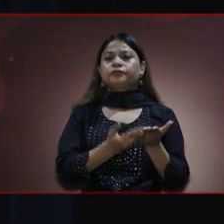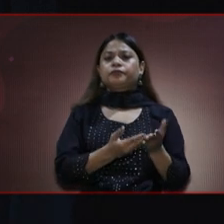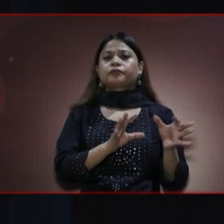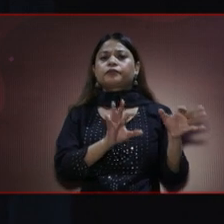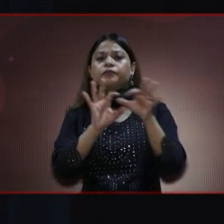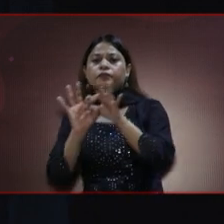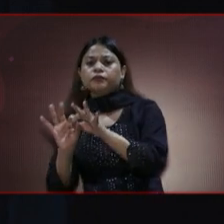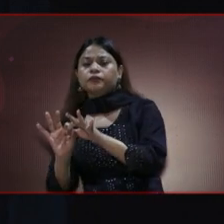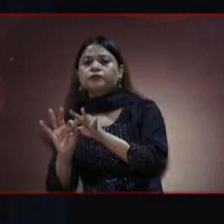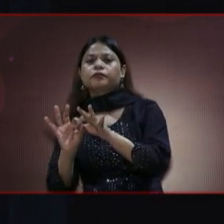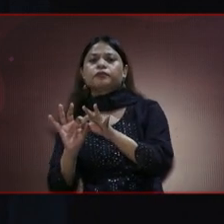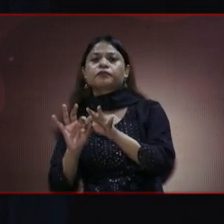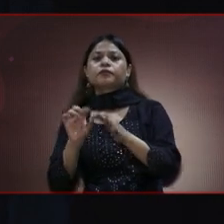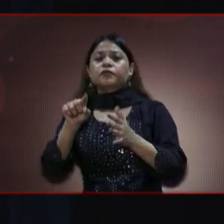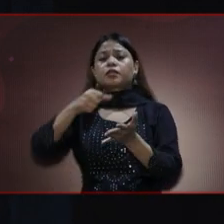जमीनी स्तर तक